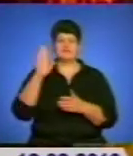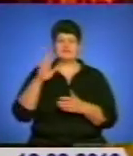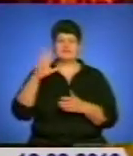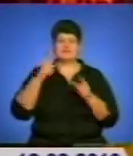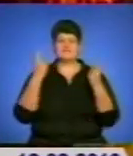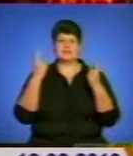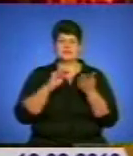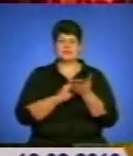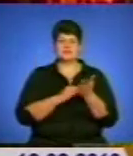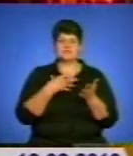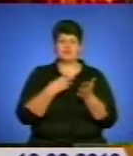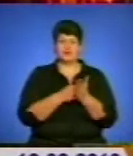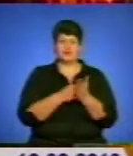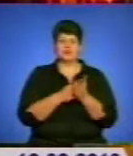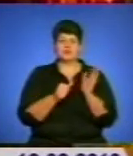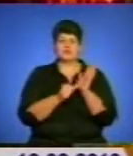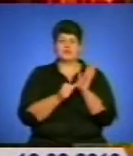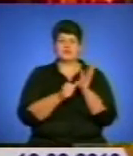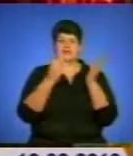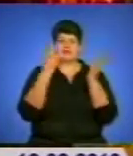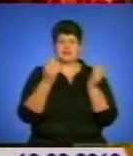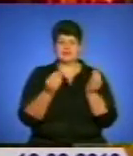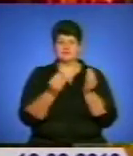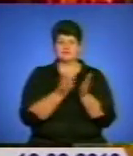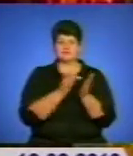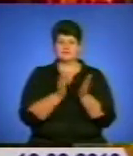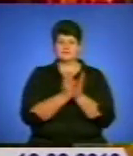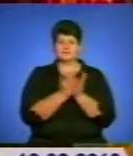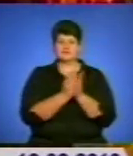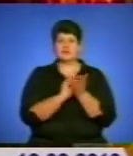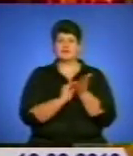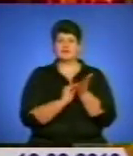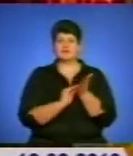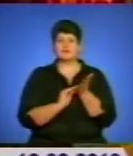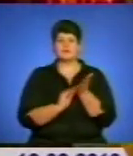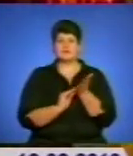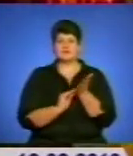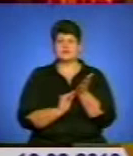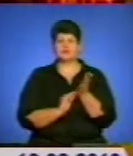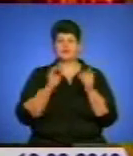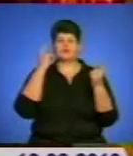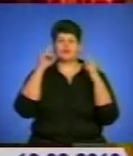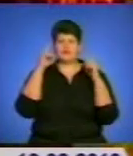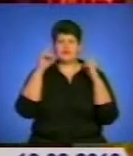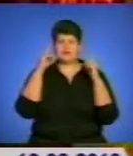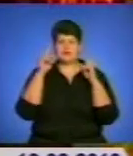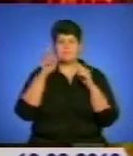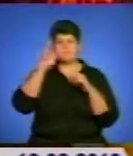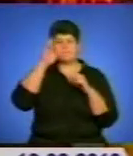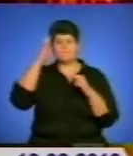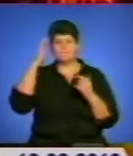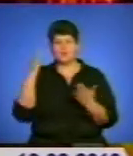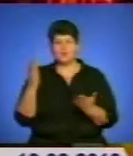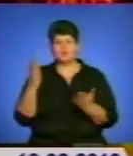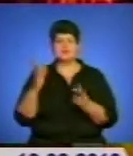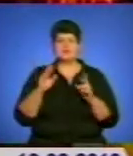в церкві називається «Шестиднев», у котрій він описує творіння Боже, тобто